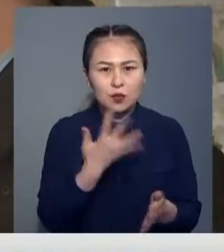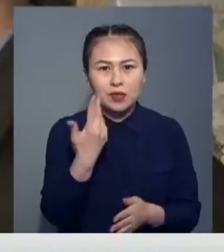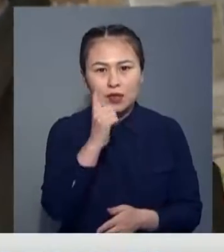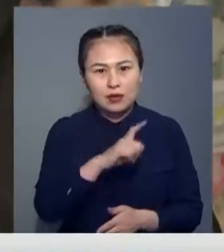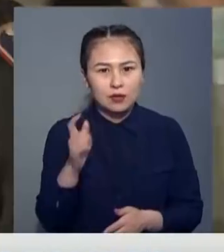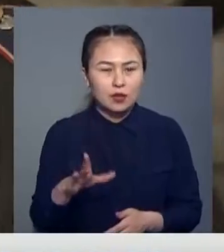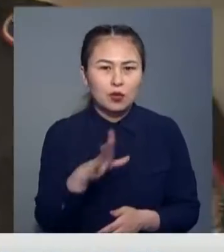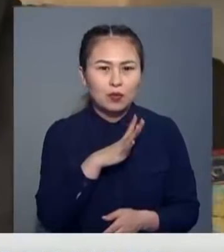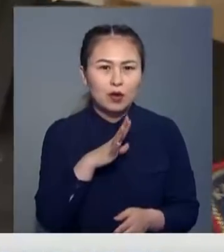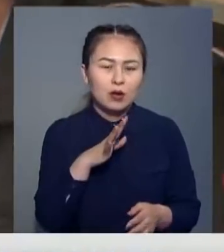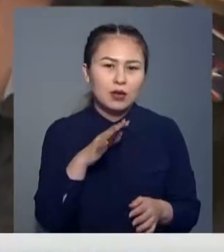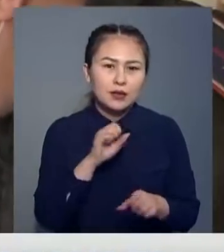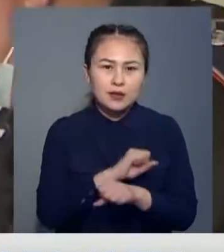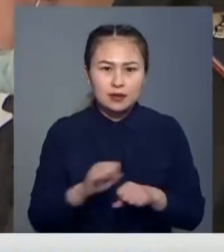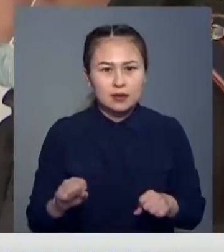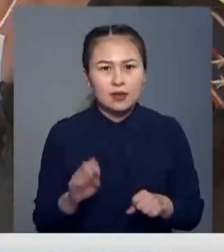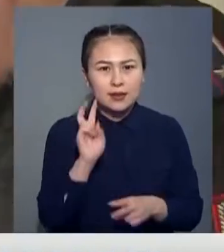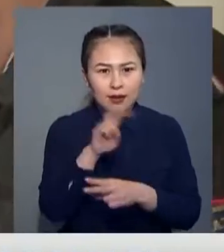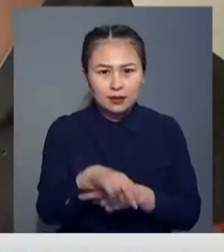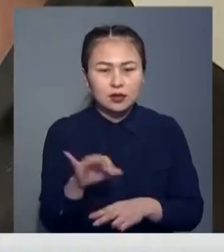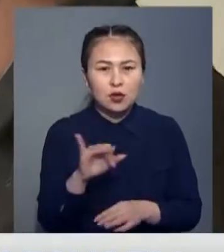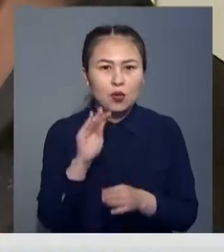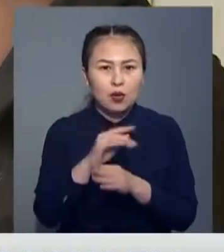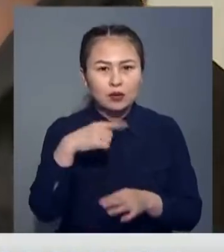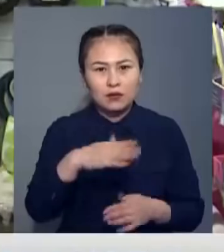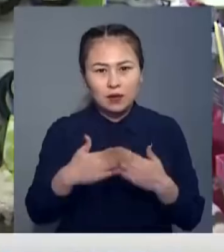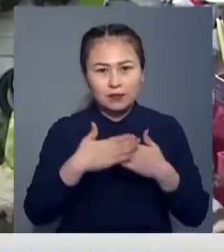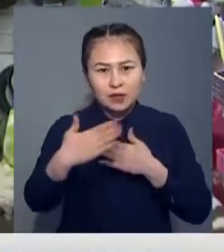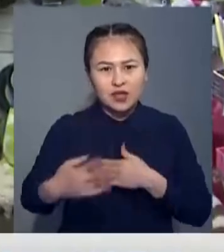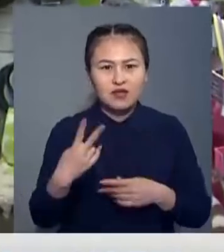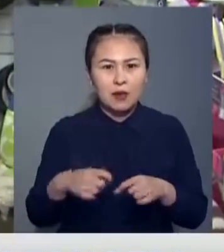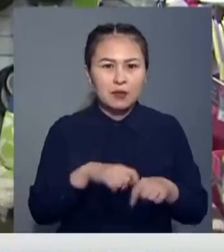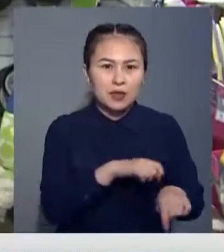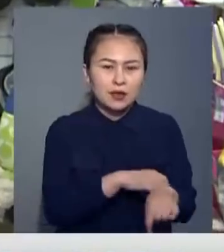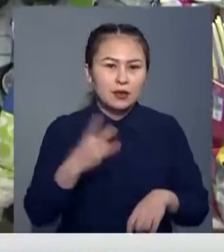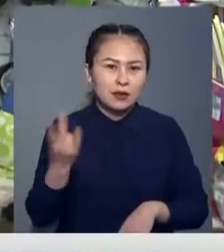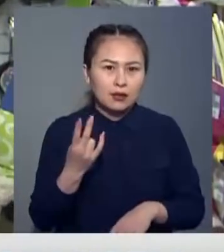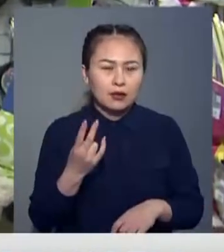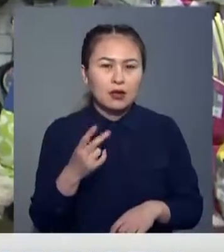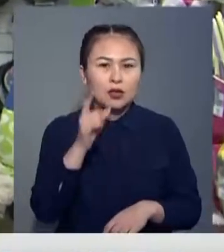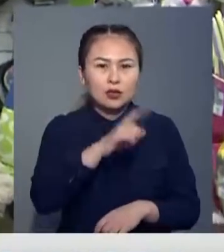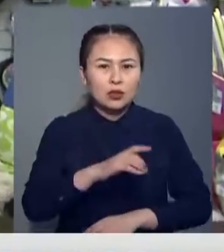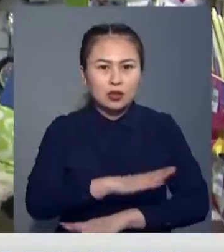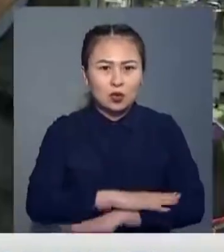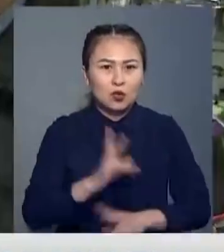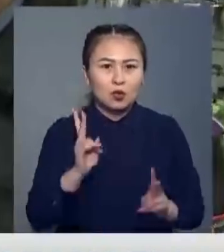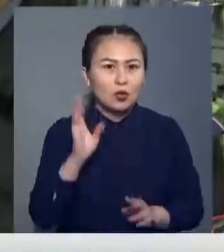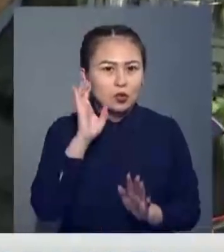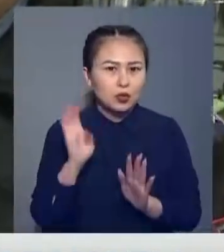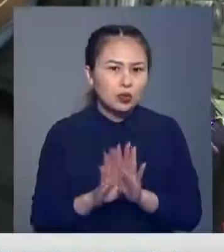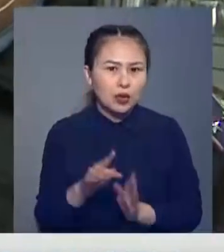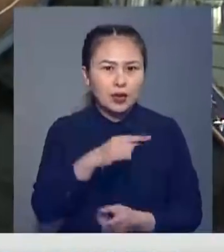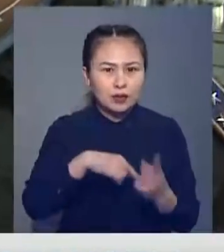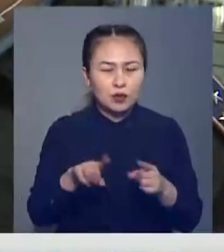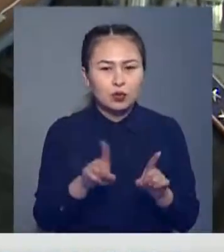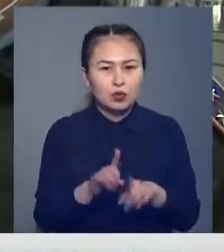5 адамнан артық кіруге болмайды. Және олардың кезектегі арақашықтығы 2 метрден кем болмауы тиіс. Бұл тәртіпті ұстанбаған кәсіпкерлер